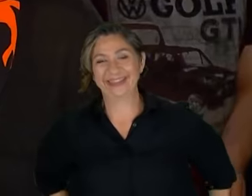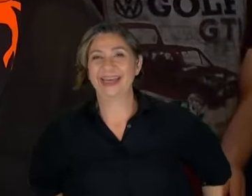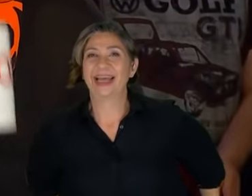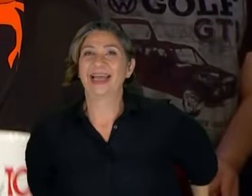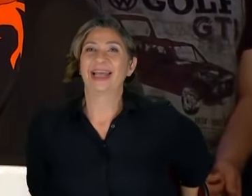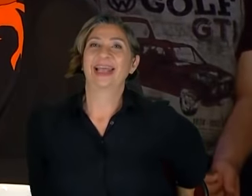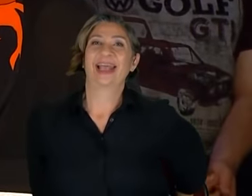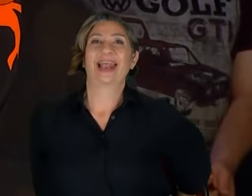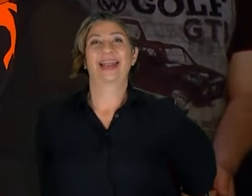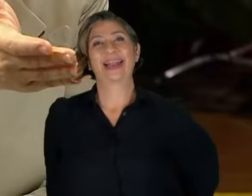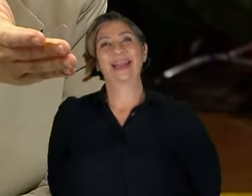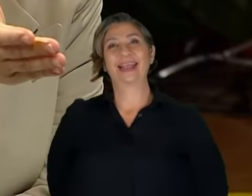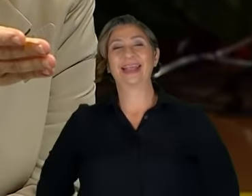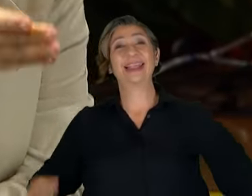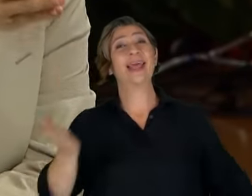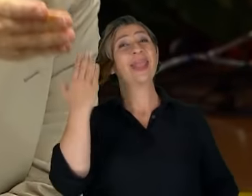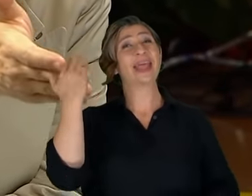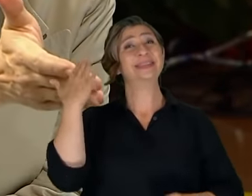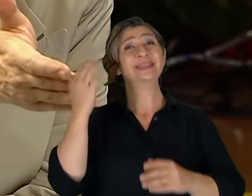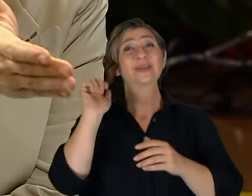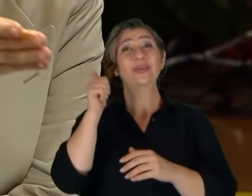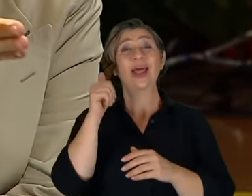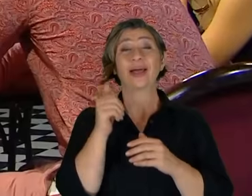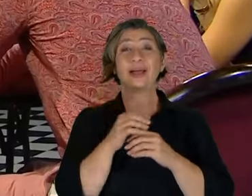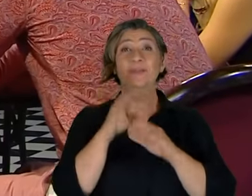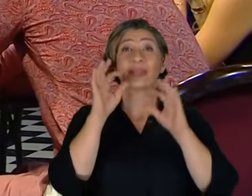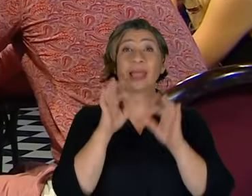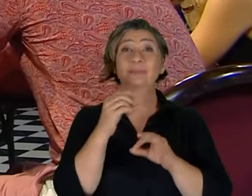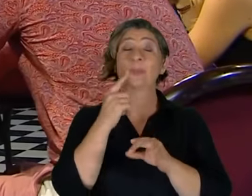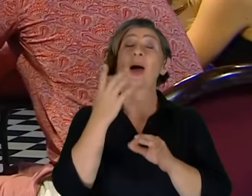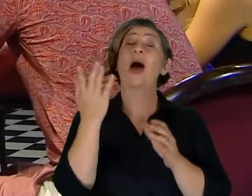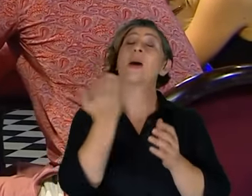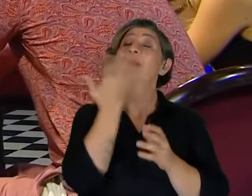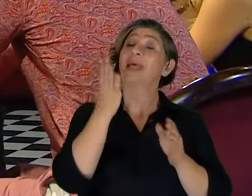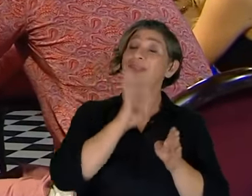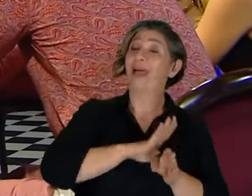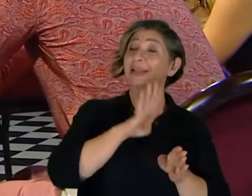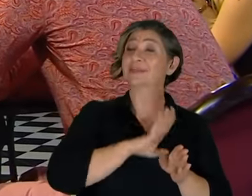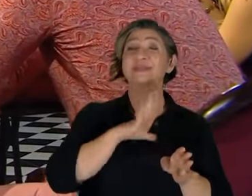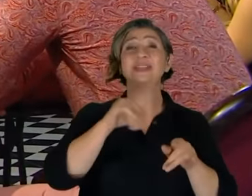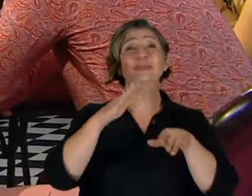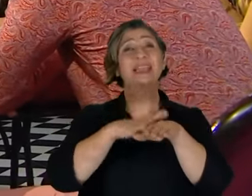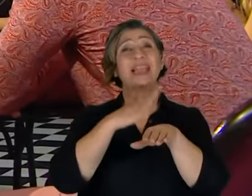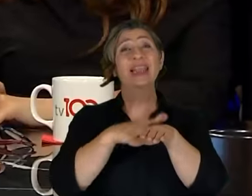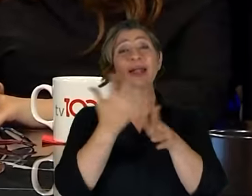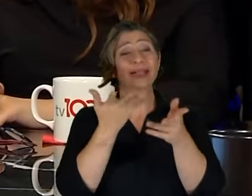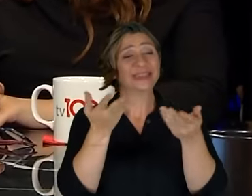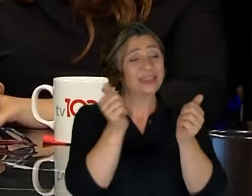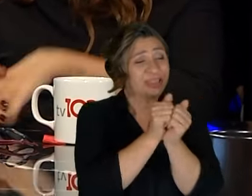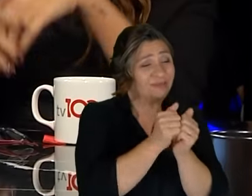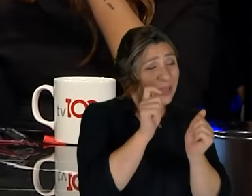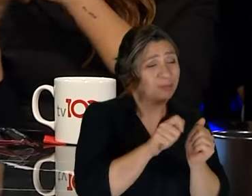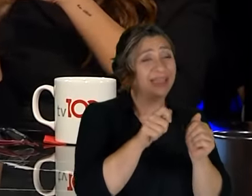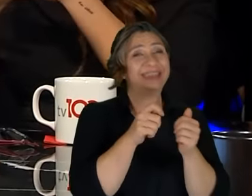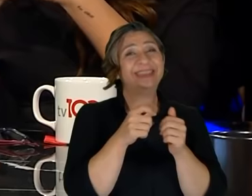ya neydi o eski günler değil mi? Ama ben ne acayip şey, de hep söylerim biliyor ama musunuz? Ama ne dertlerimiz vardı. Şimdi kedilerimizi nasıl çiftleştireceğiz?